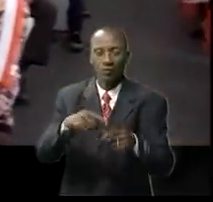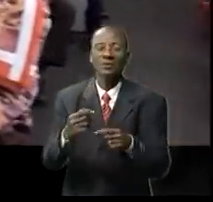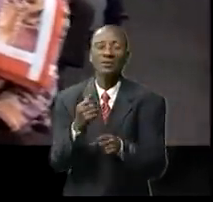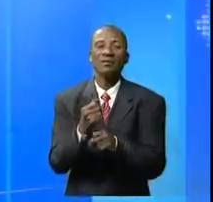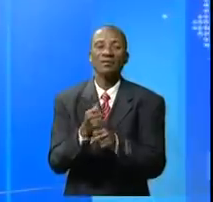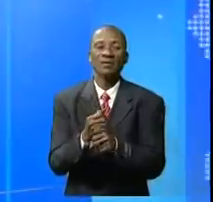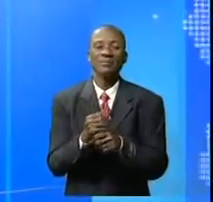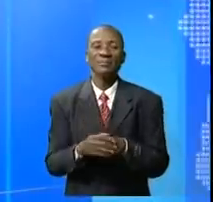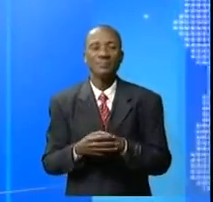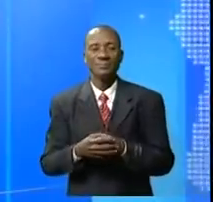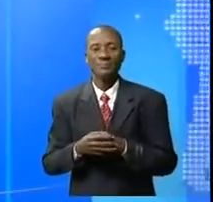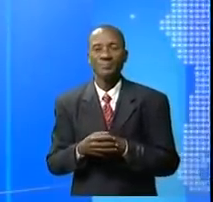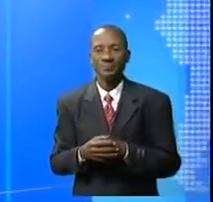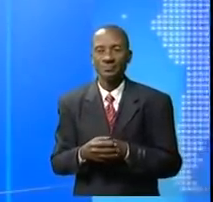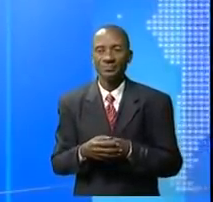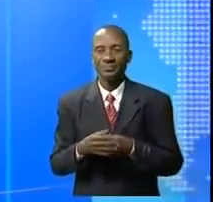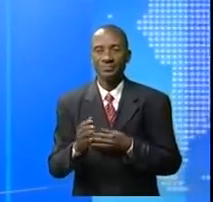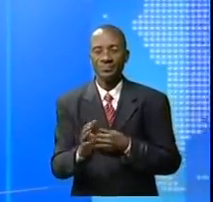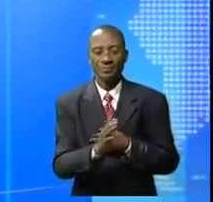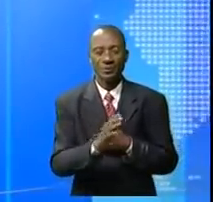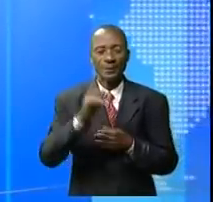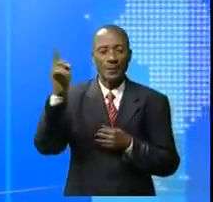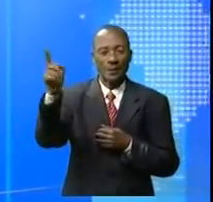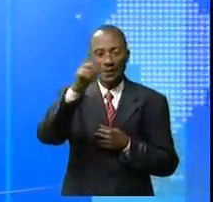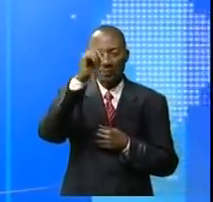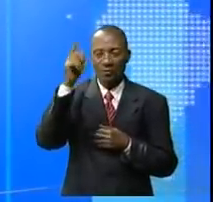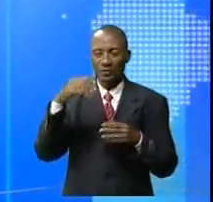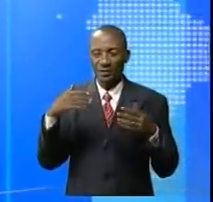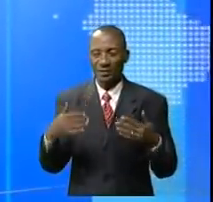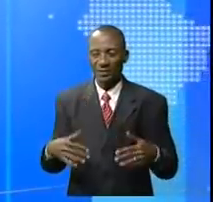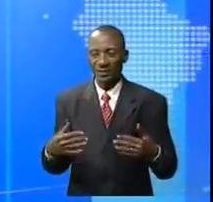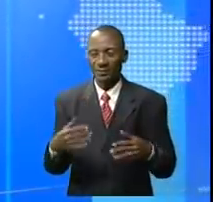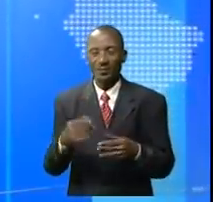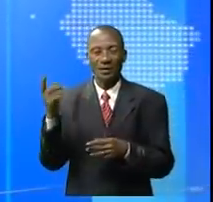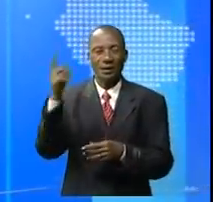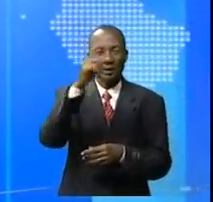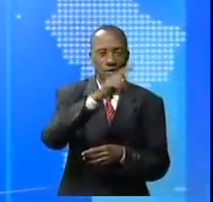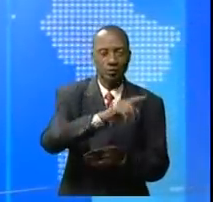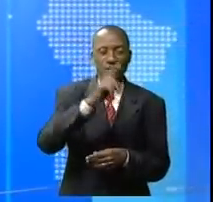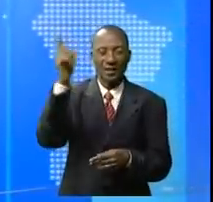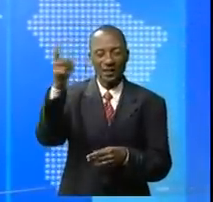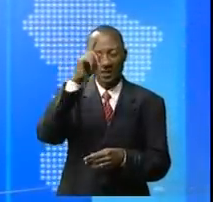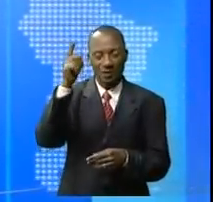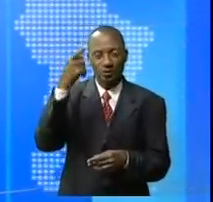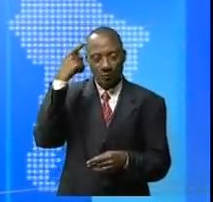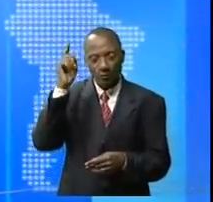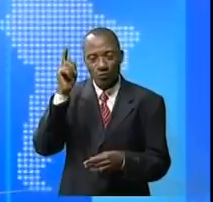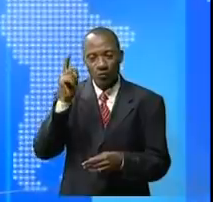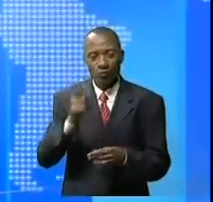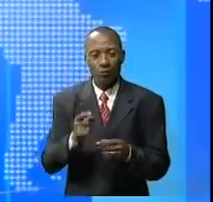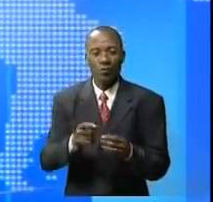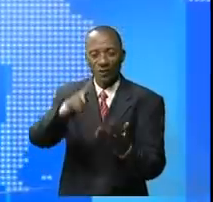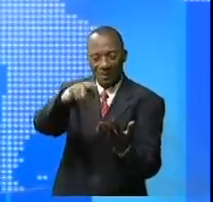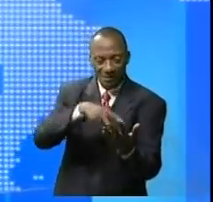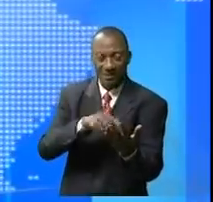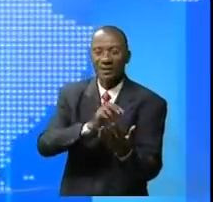coutumiers. Le monde entier célèbre ce jour la journée internationale des analphabètes. Ici à Kinshasa, le ministre